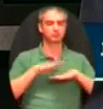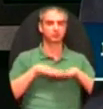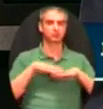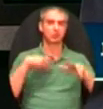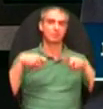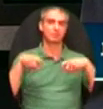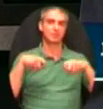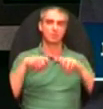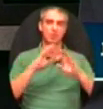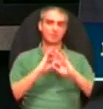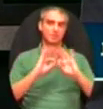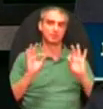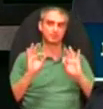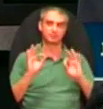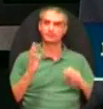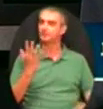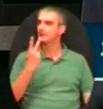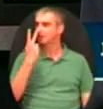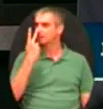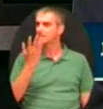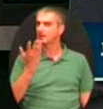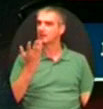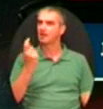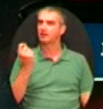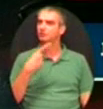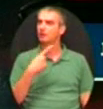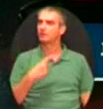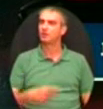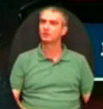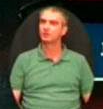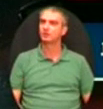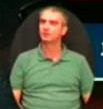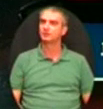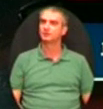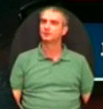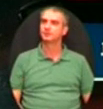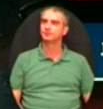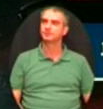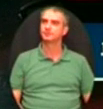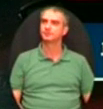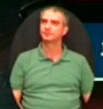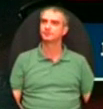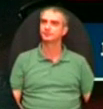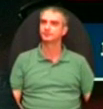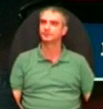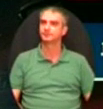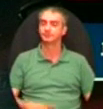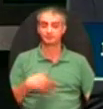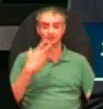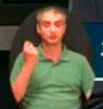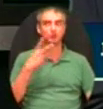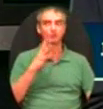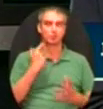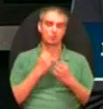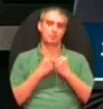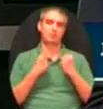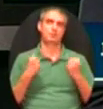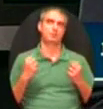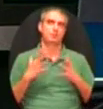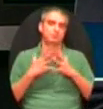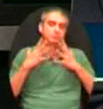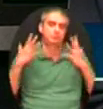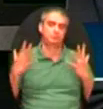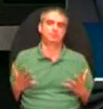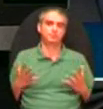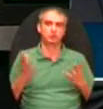דיפלומטיים מ-360 מעלות. איך נראה לך כל השבוע הזה שבא אלינו? וכפי שנאמר כאן קודם, הולך להיות שבוע אינטנסיבי מאוד